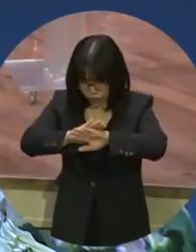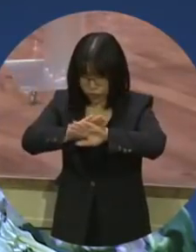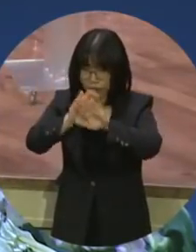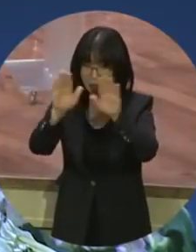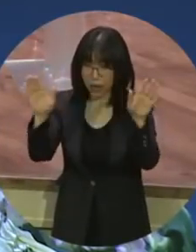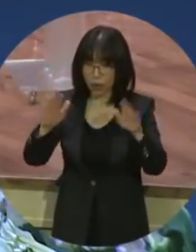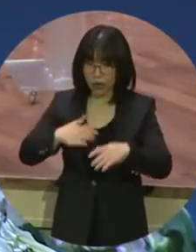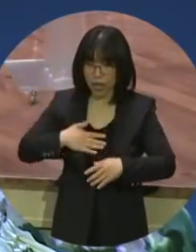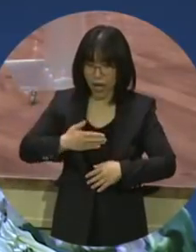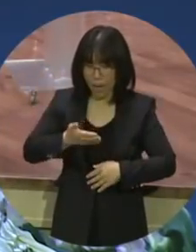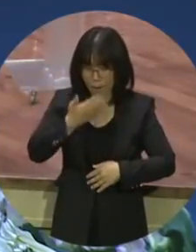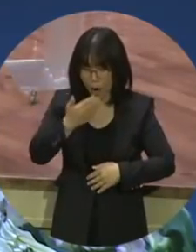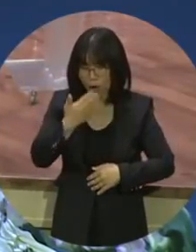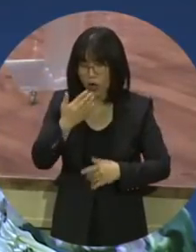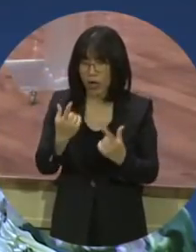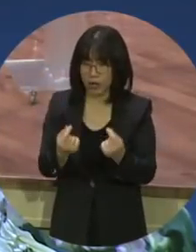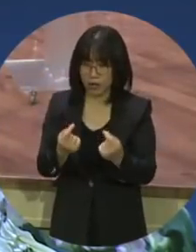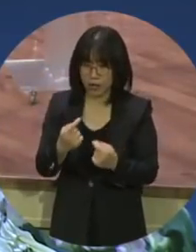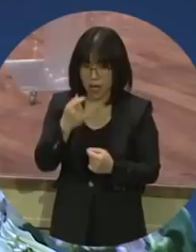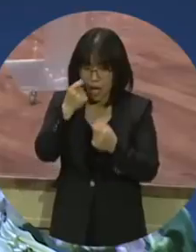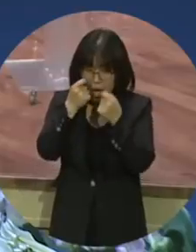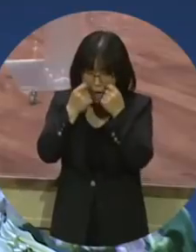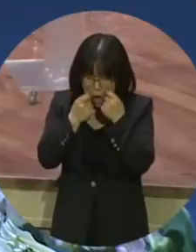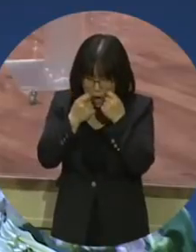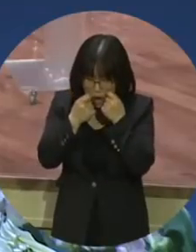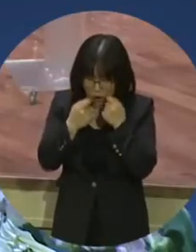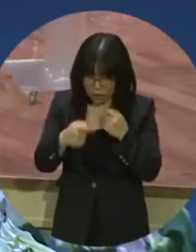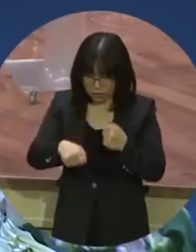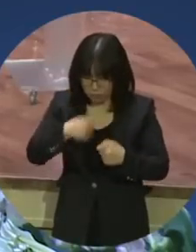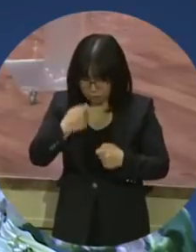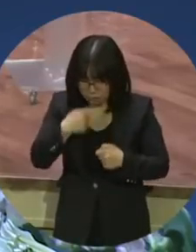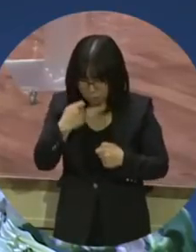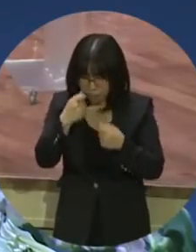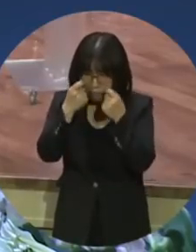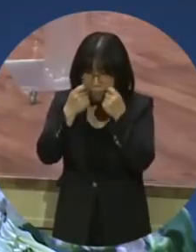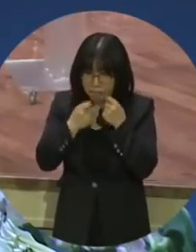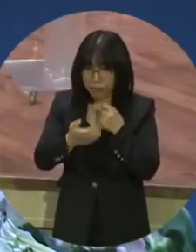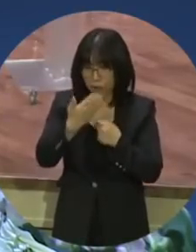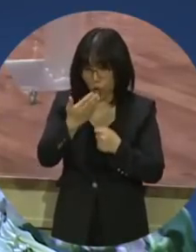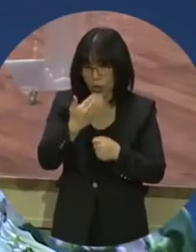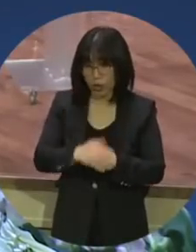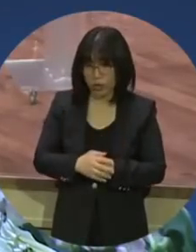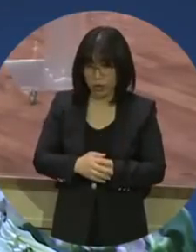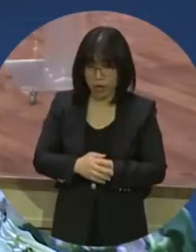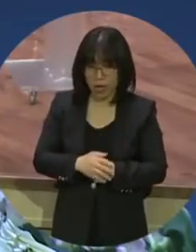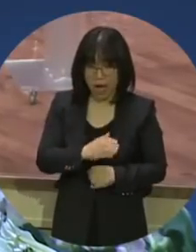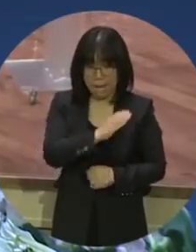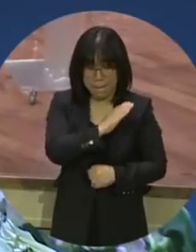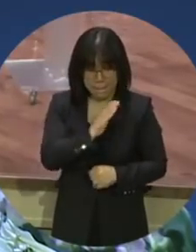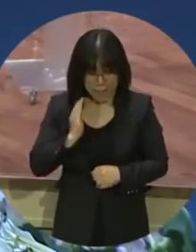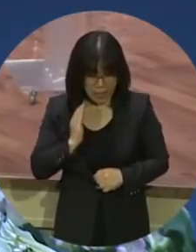되었다. 눈물이 음식이 될 정도로 인간적으로는 배신감과 절망감에